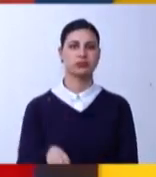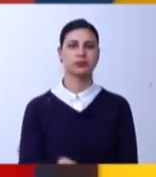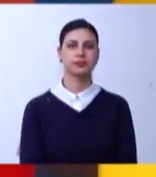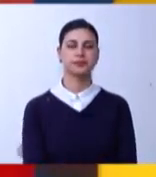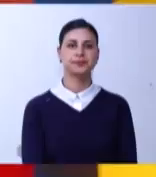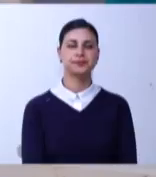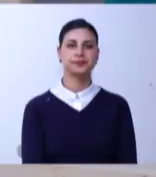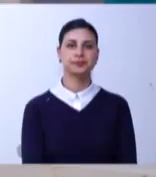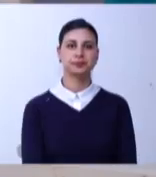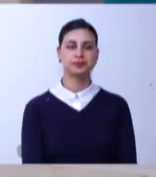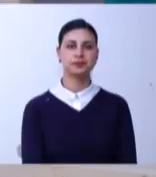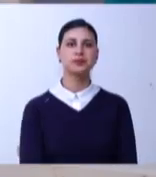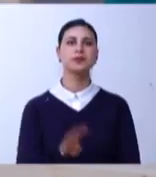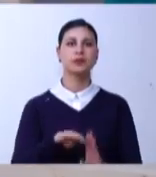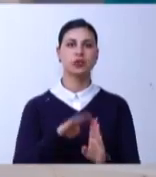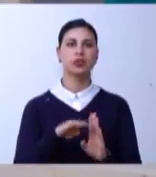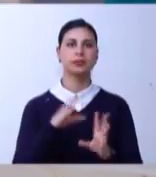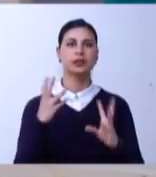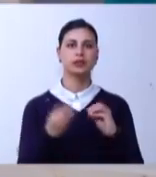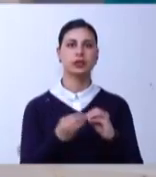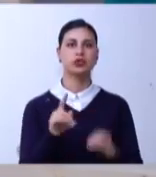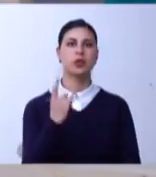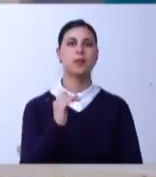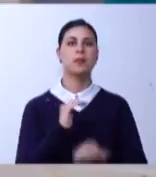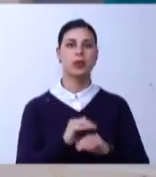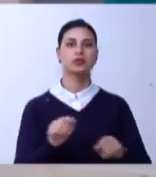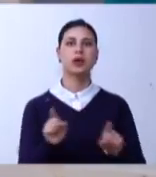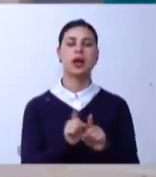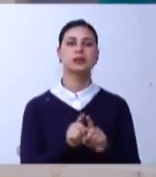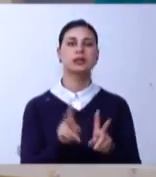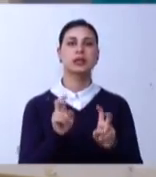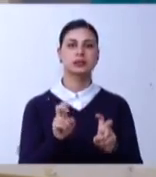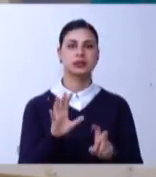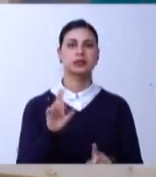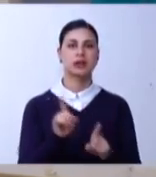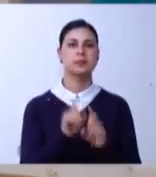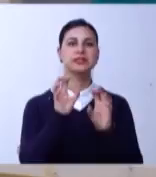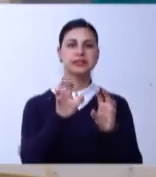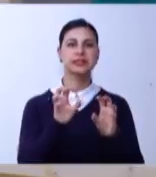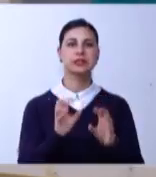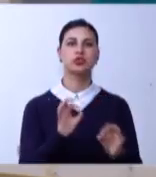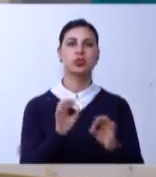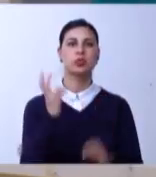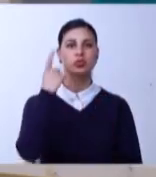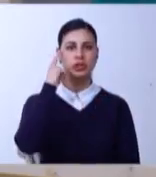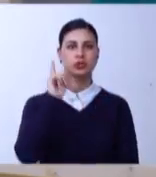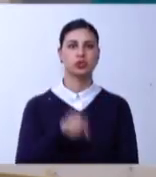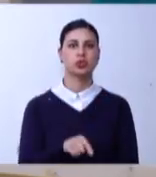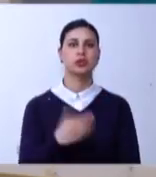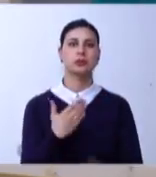აქვს. სასურველია ზოგადად, რომ ბავშვებმა ესეთი ტიპის სოციალური წესები და ნორმები